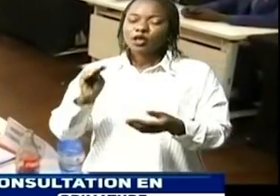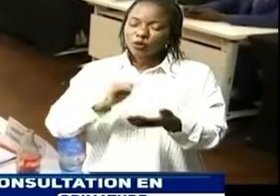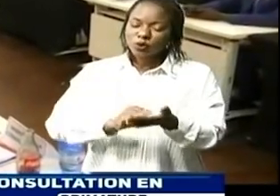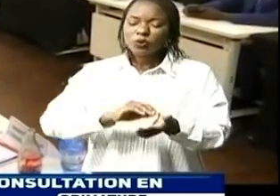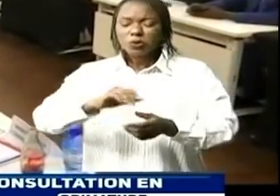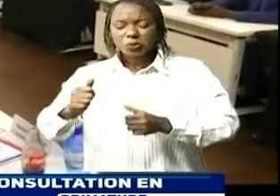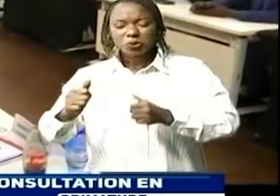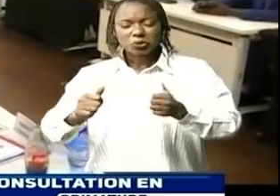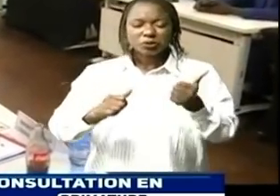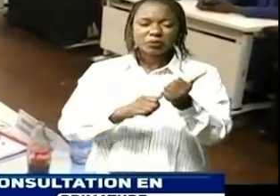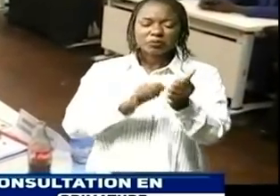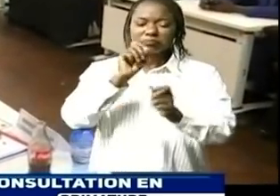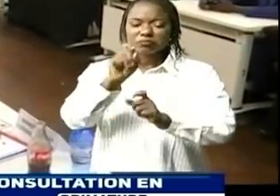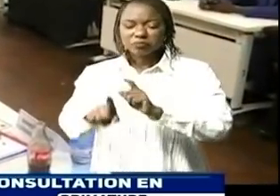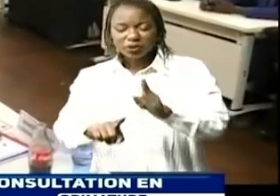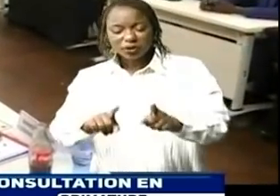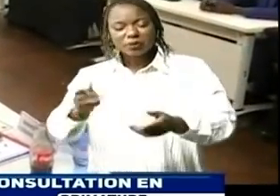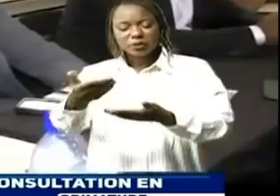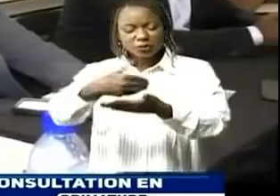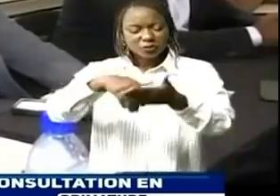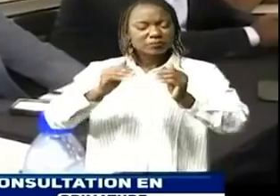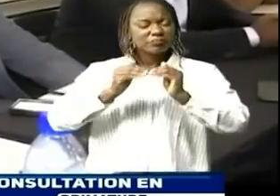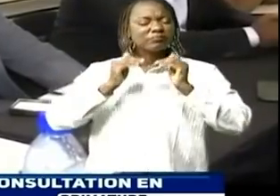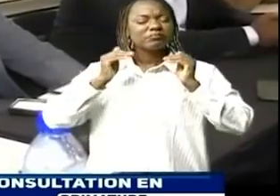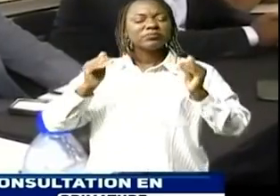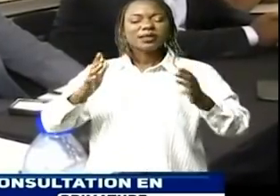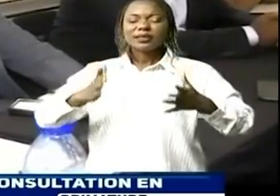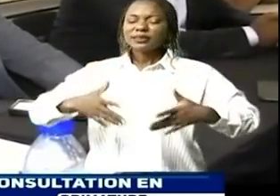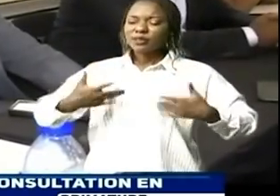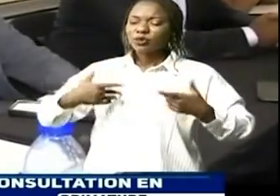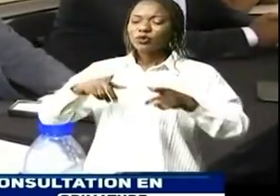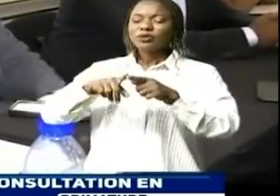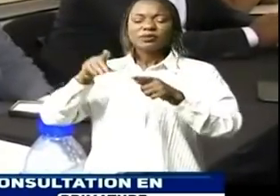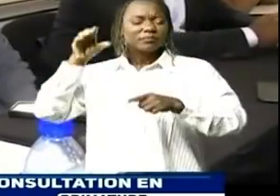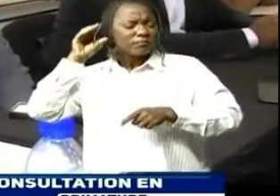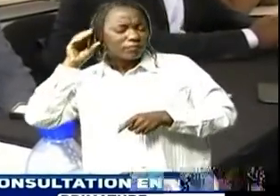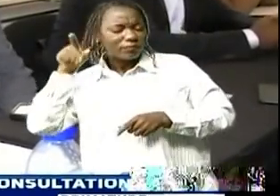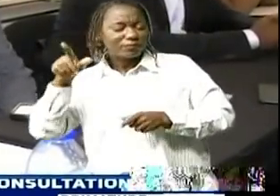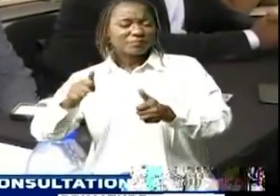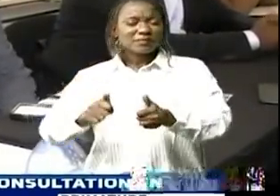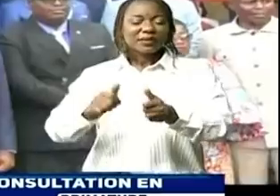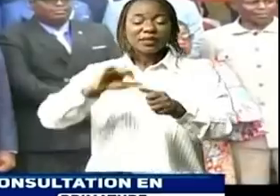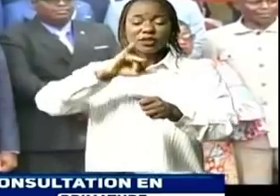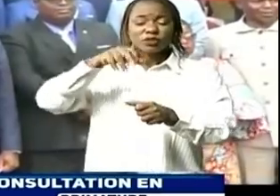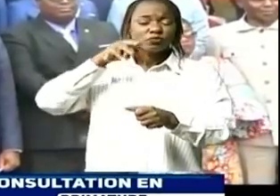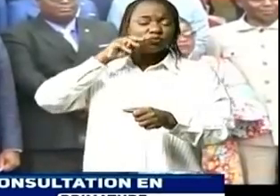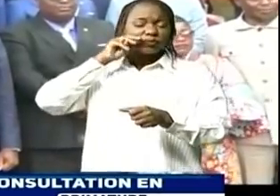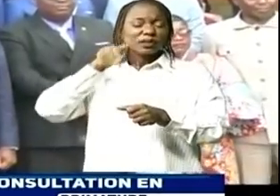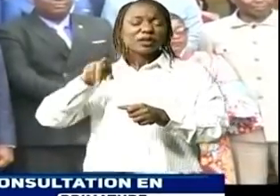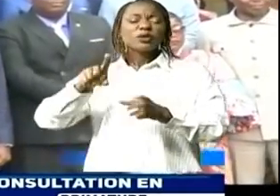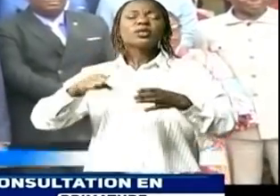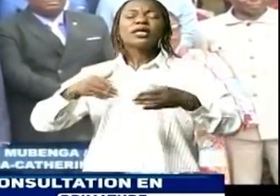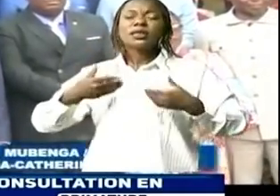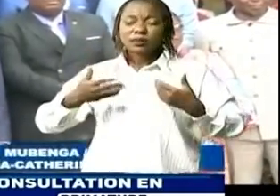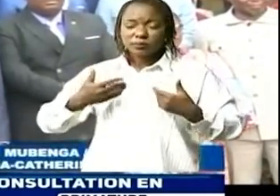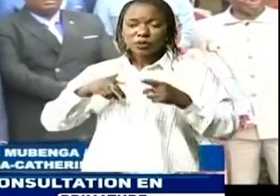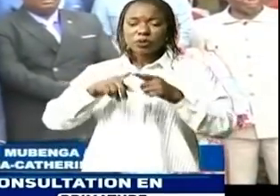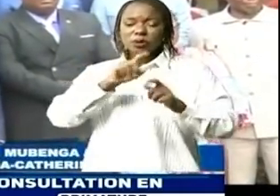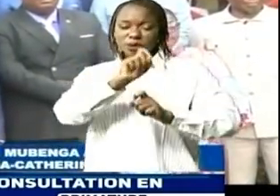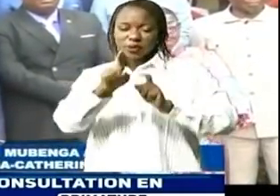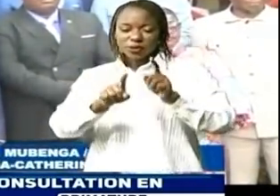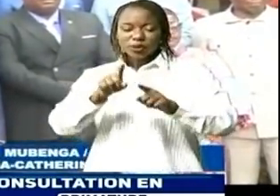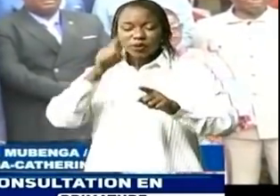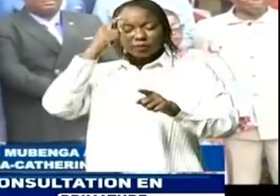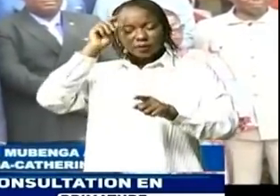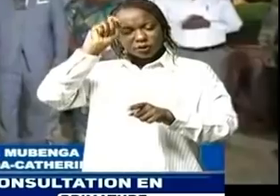autres sont répartis satisfaits du sens d'écoute et d'attention du Premier ministre Jean-Michel Samalou Kondé King et pris